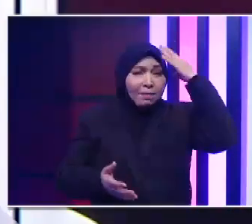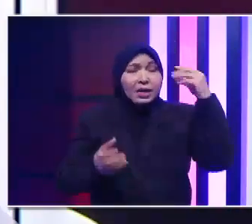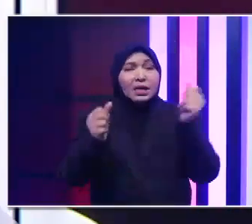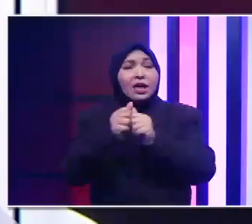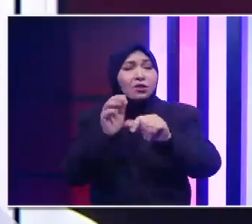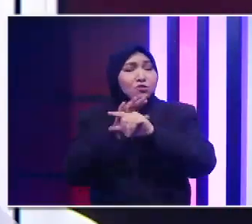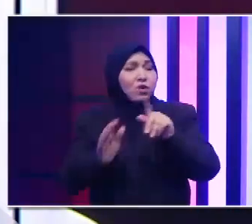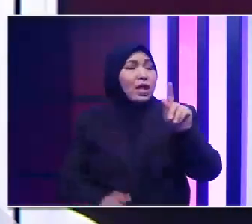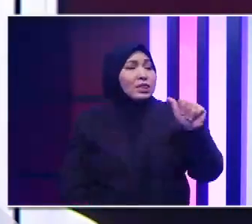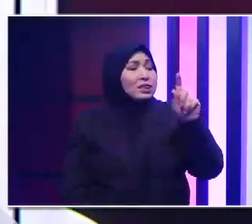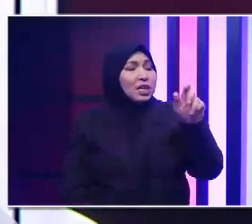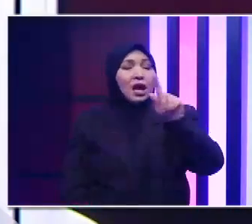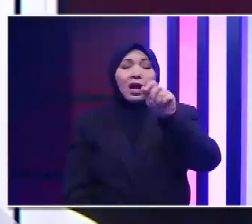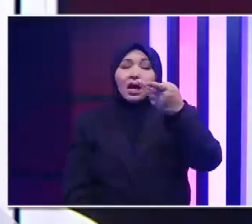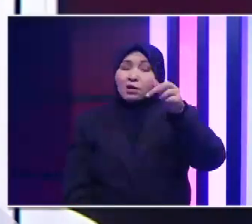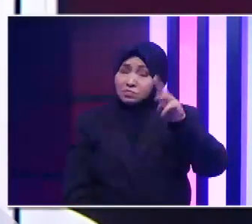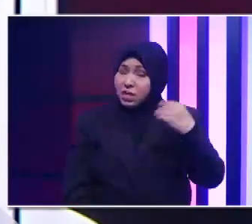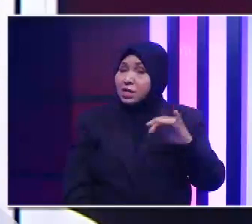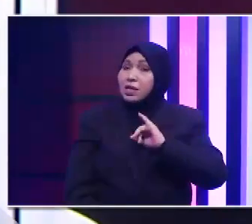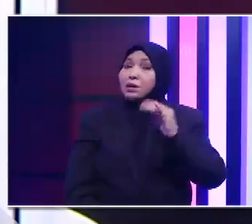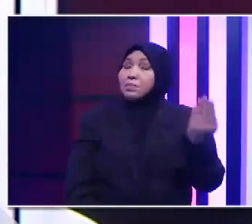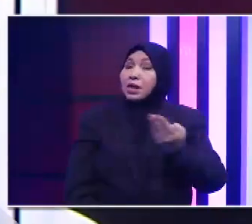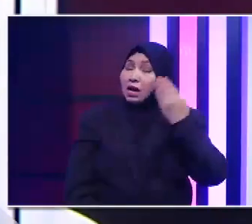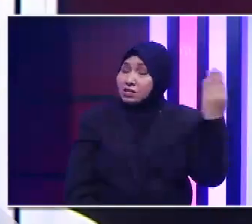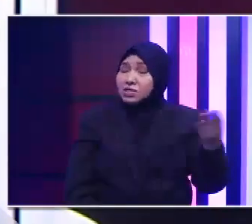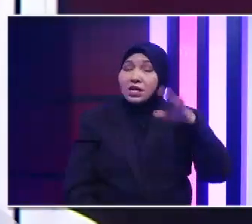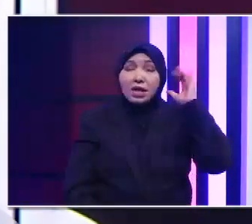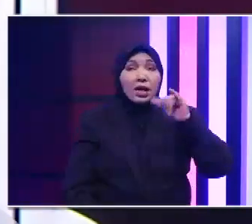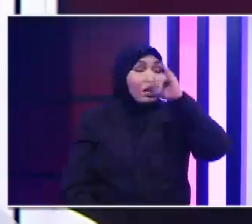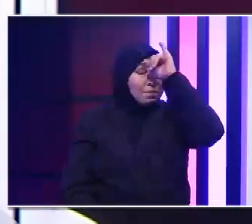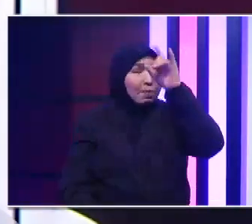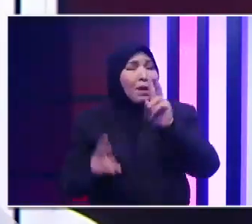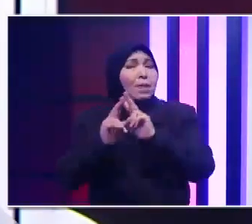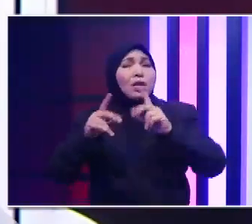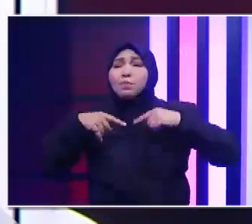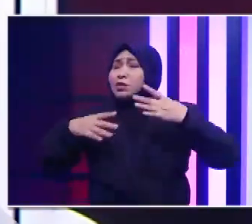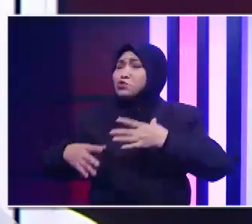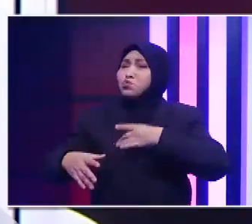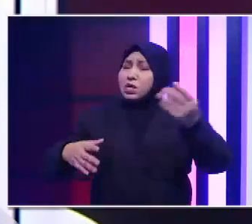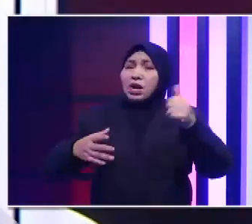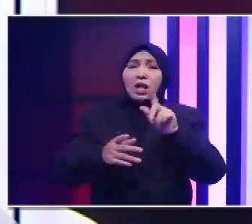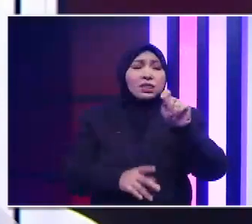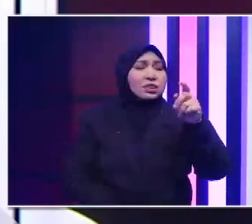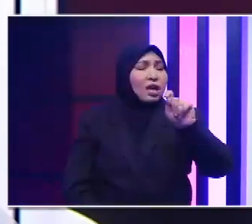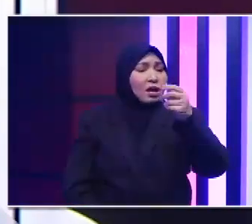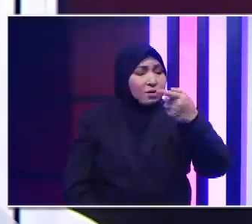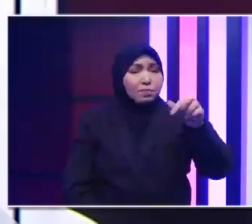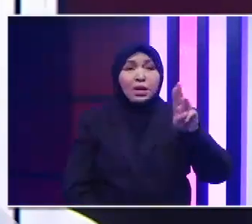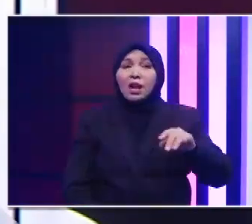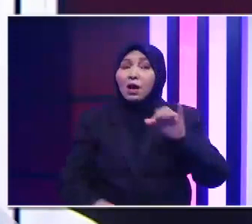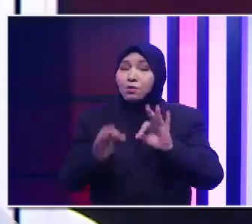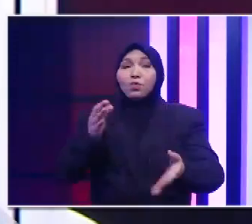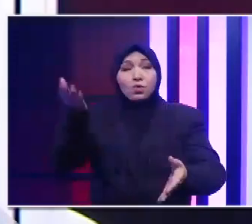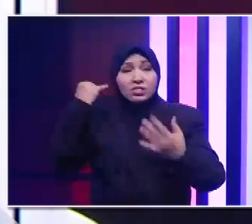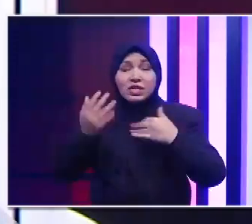sebab kebiasaannya kan Yang Kalau saya biasa dengan Parepare Imam nih Mantap surah yang febre dibaca surat at-tahrim kalau Duos masih saya